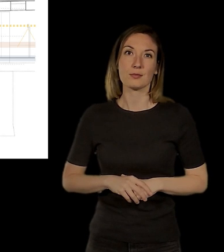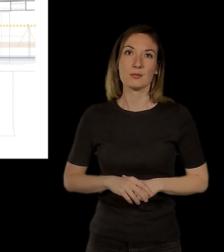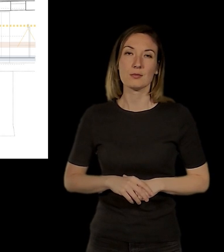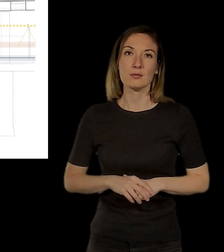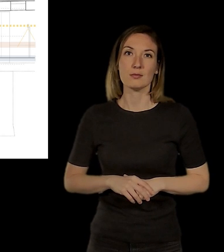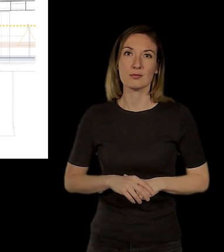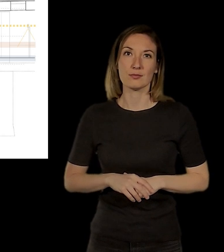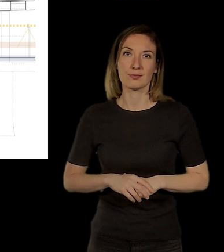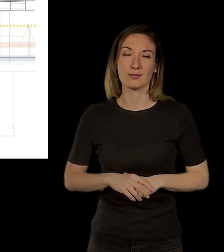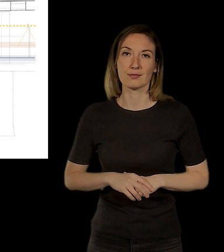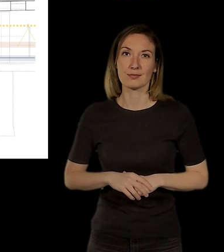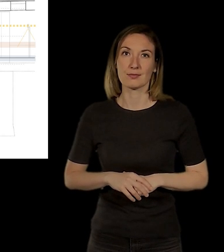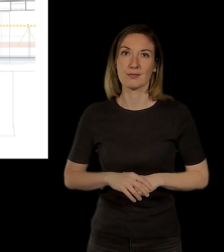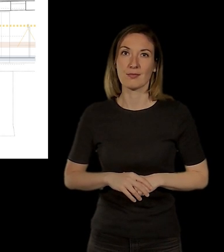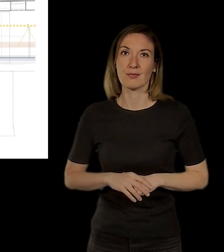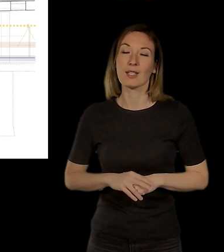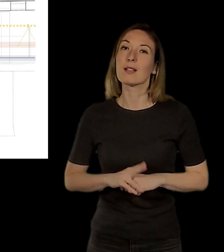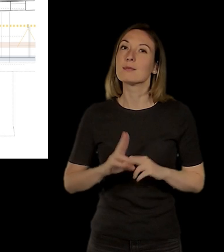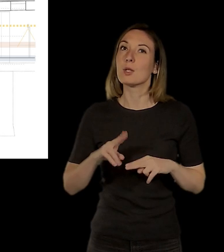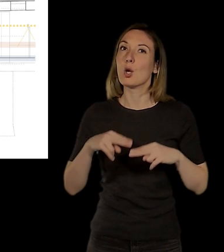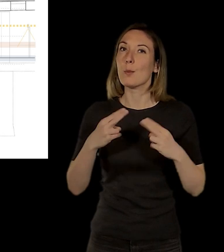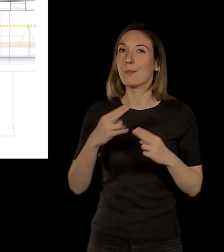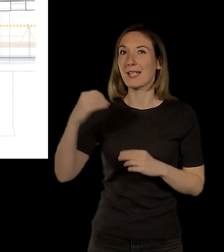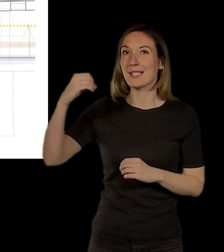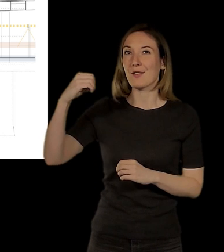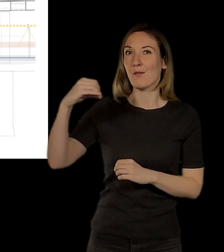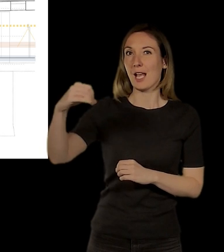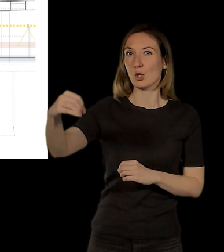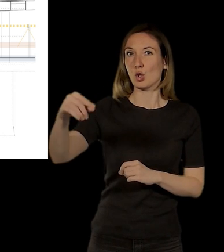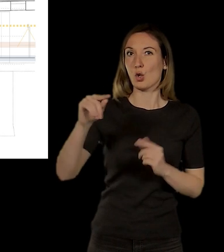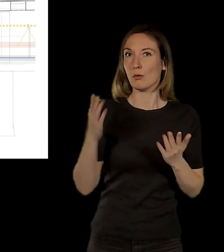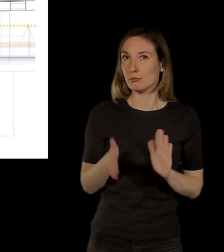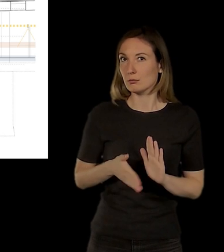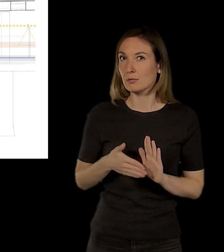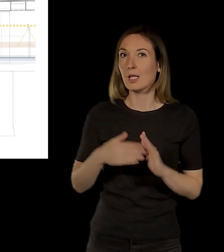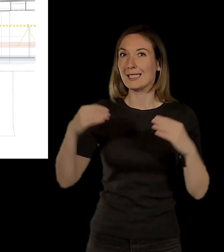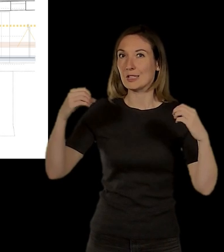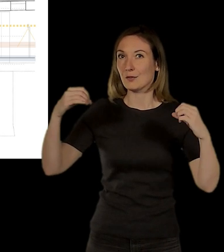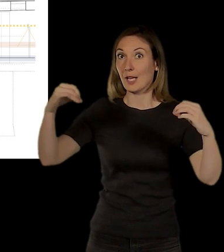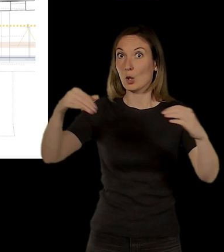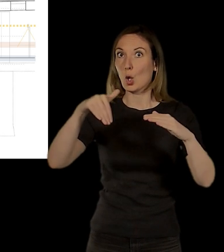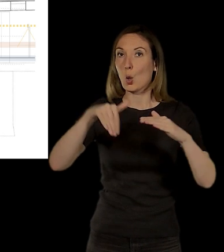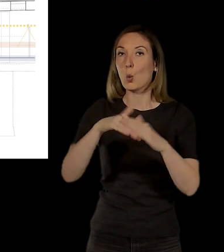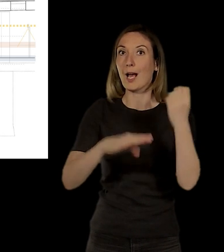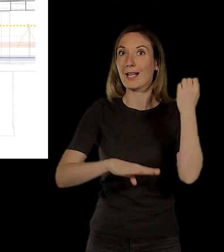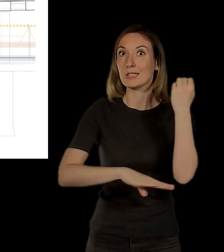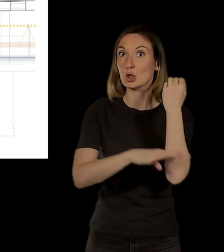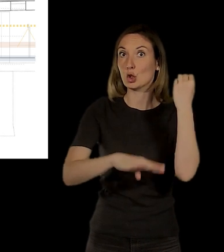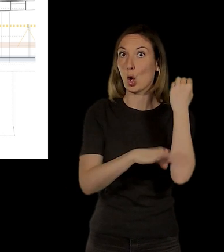průběžný horizont městského parkového osvětlení, který osvětluje jak koruny stromů nad ním, tak